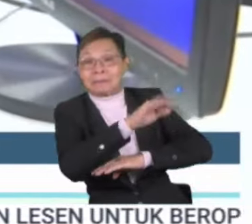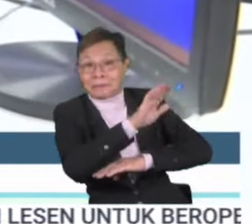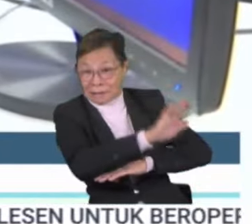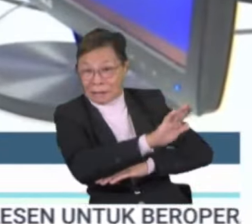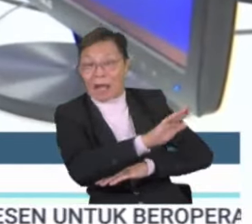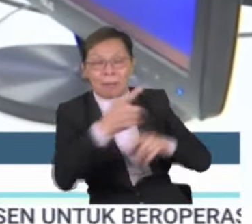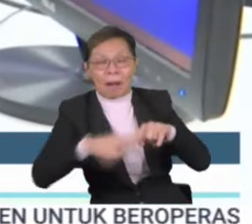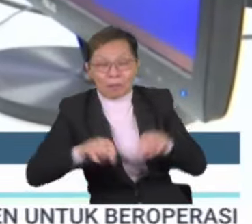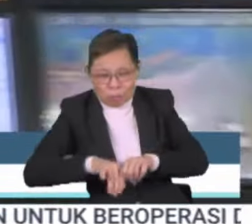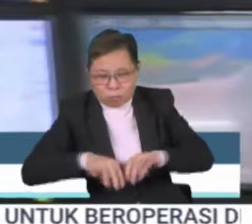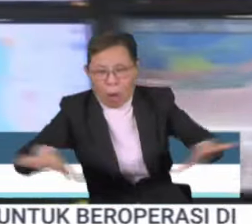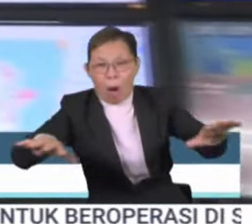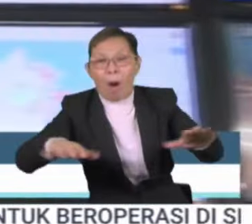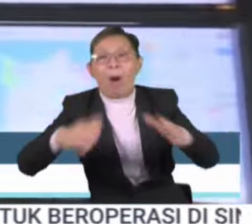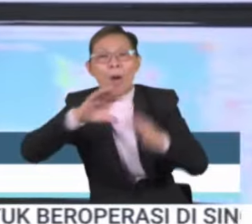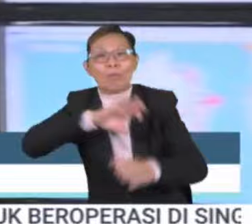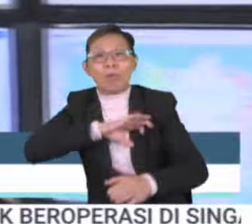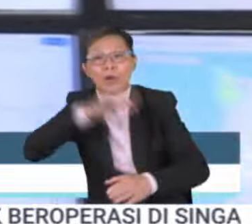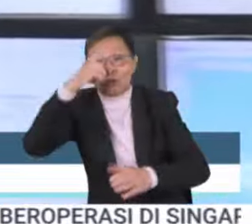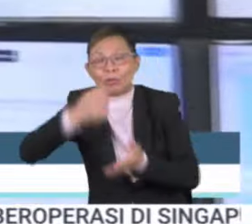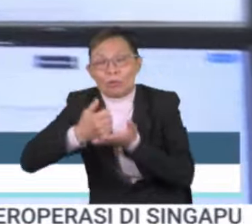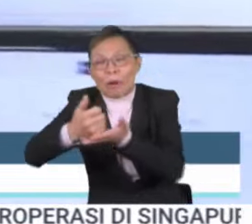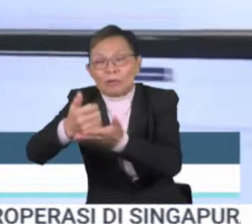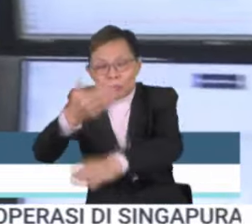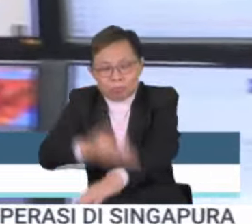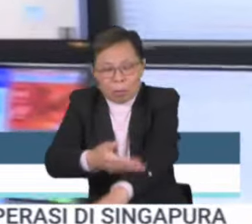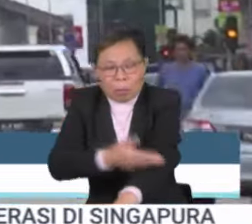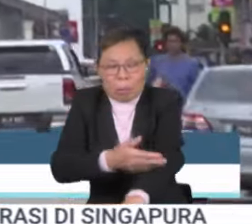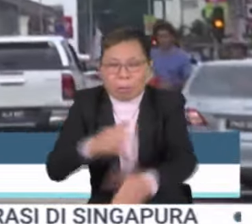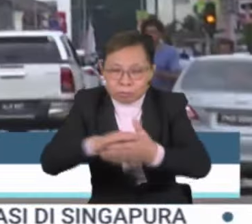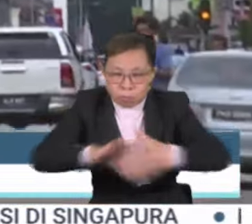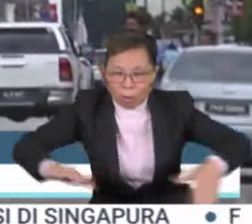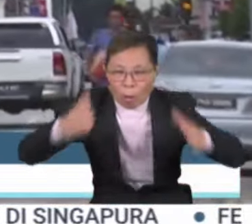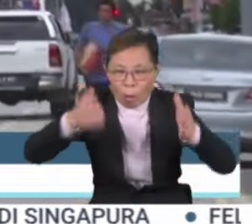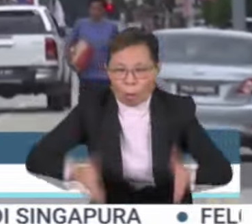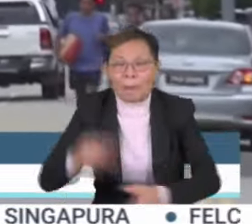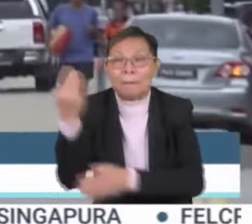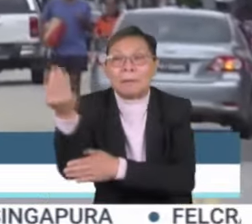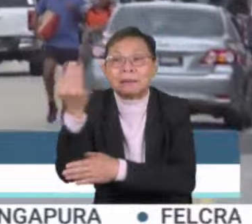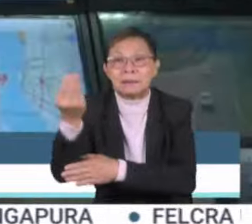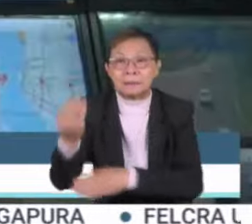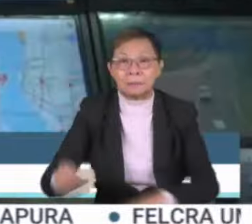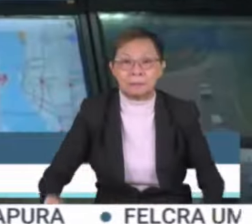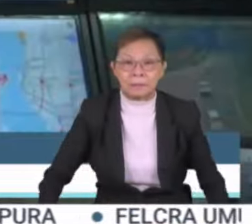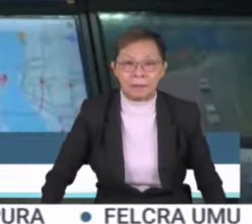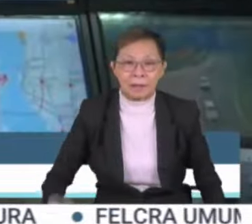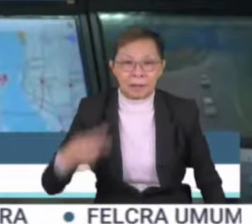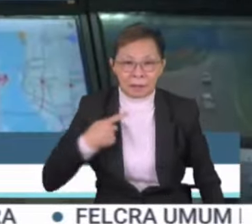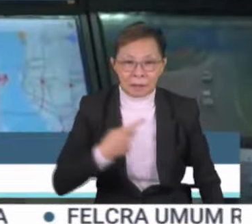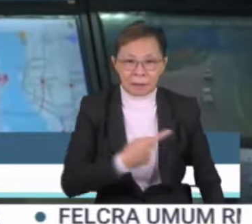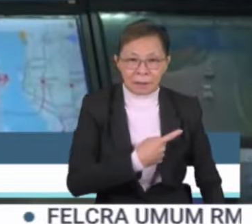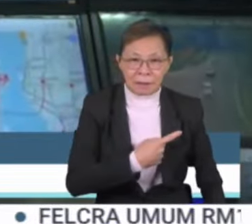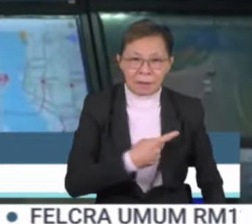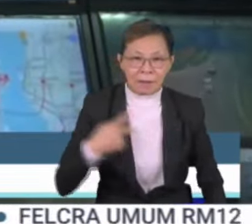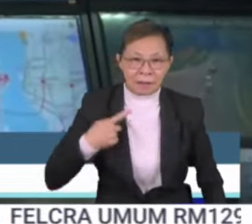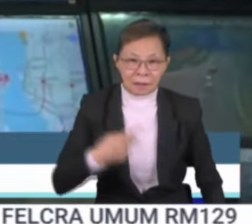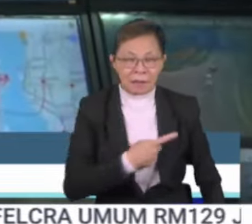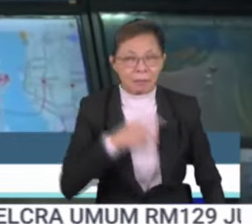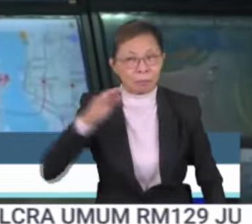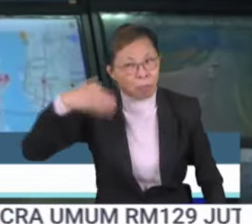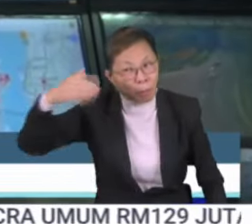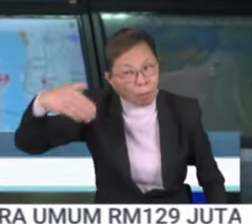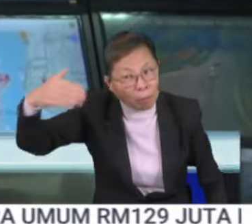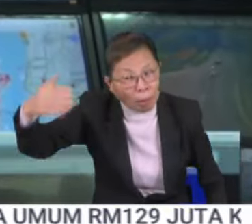Sebaliknya diperluas kepada pihak polis bagi membantu meningkatkan keselamatan awam. Kita semakin hari